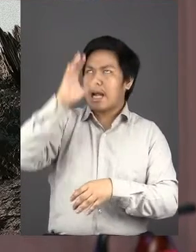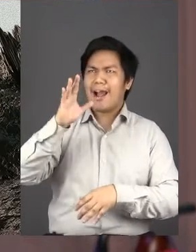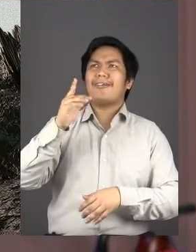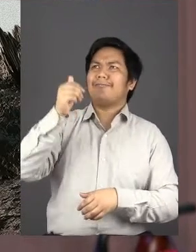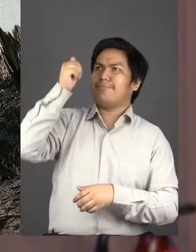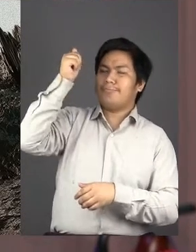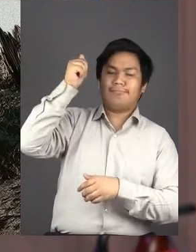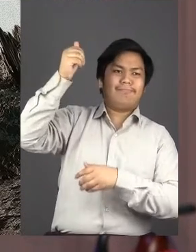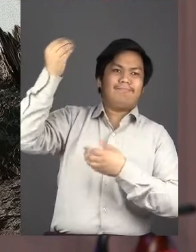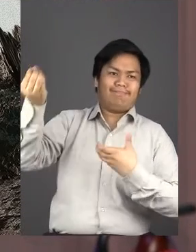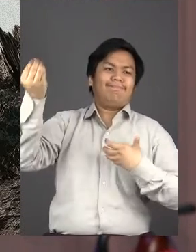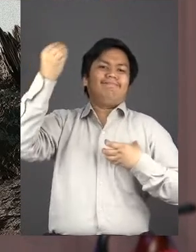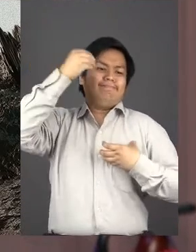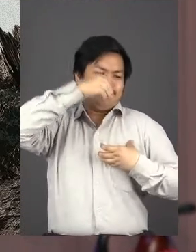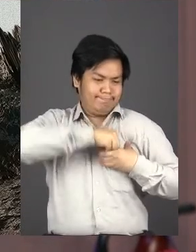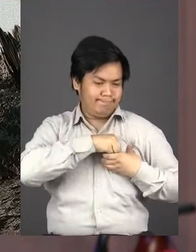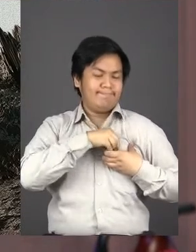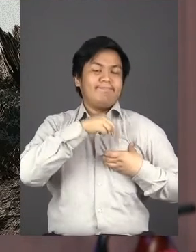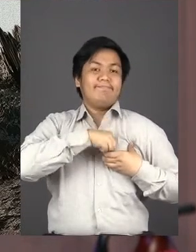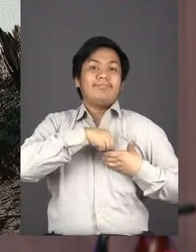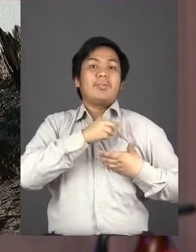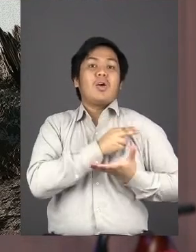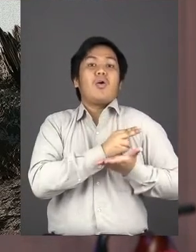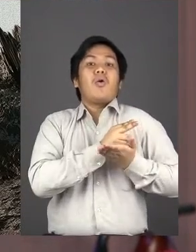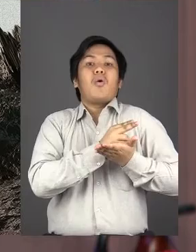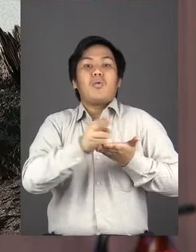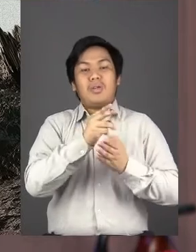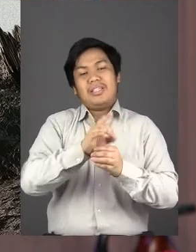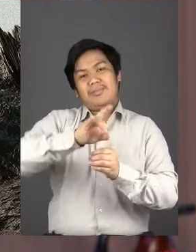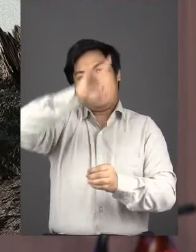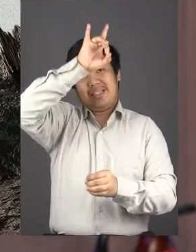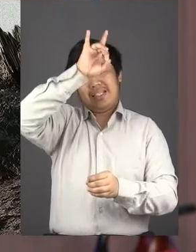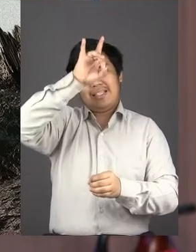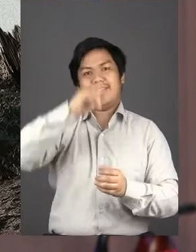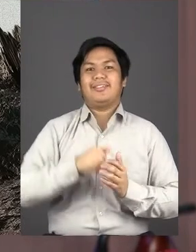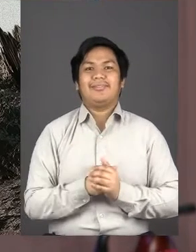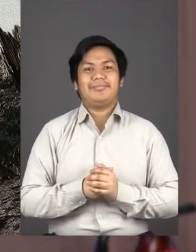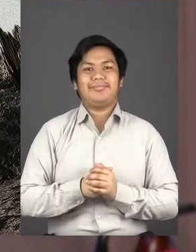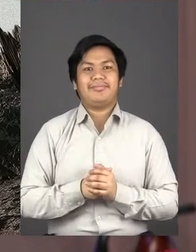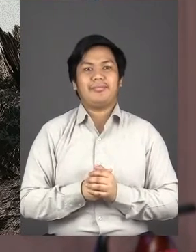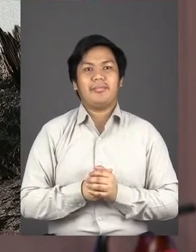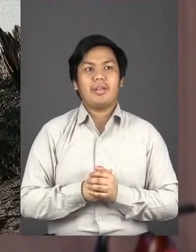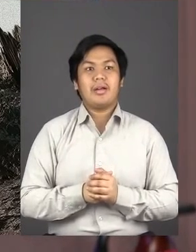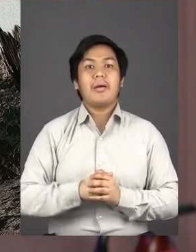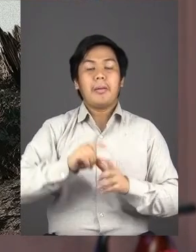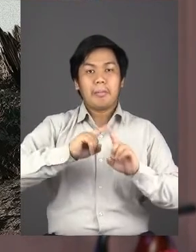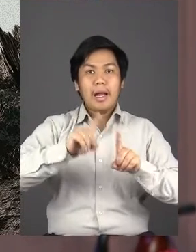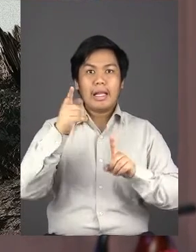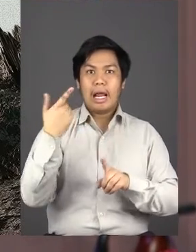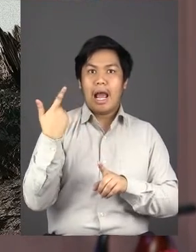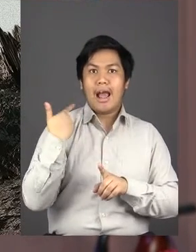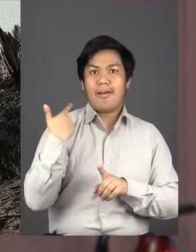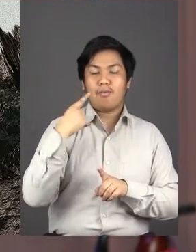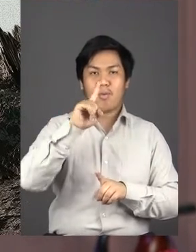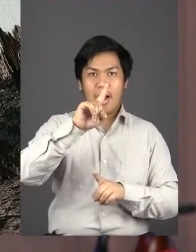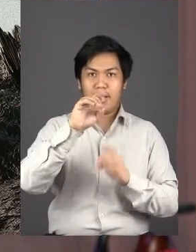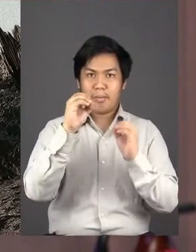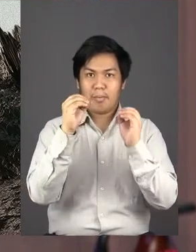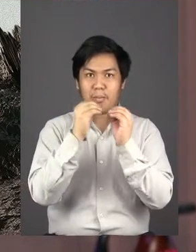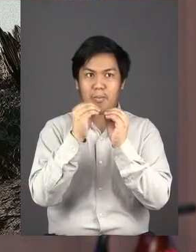sa pamamagitan ng Kanyang Espiritu na nananahan sa atin. Pero merong isa pang tanda